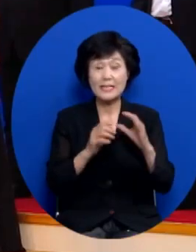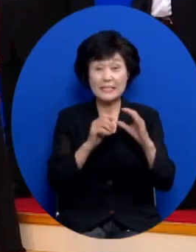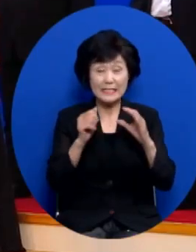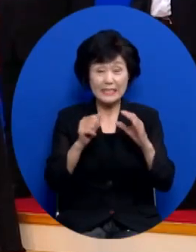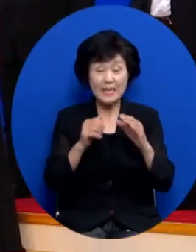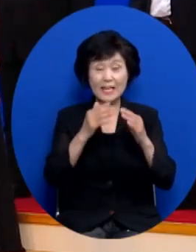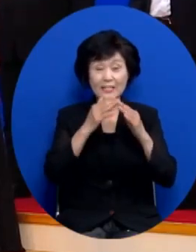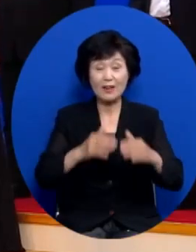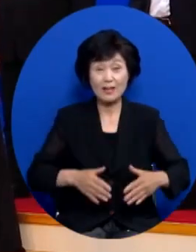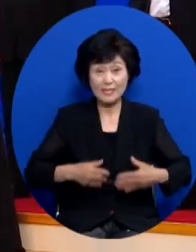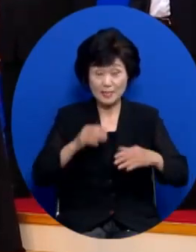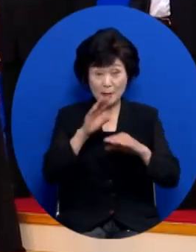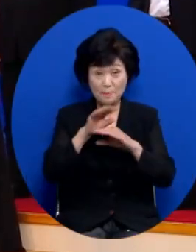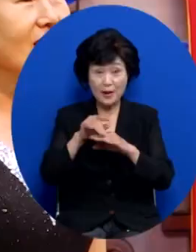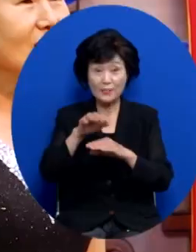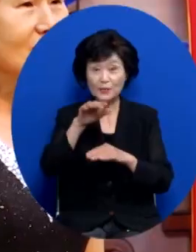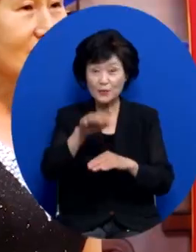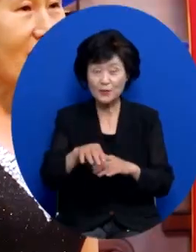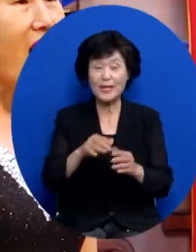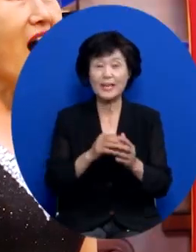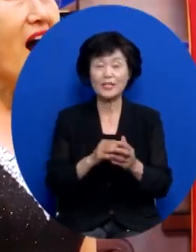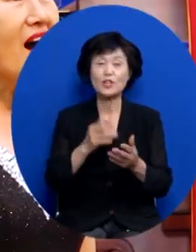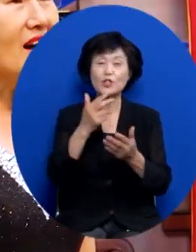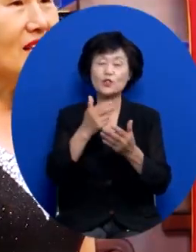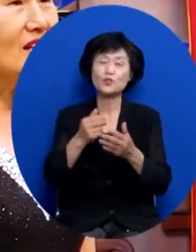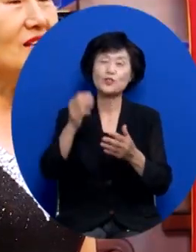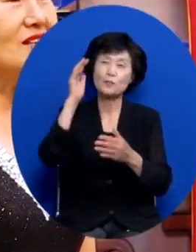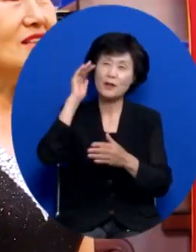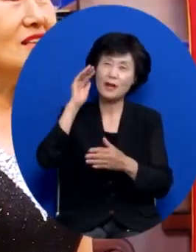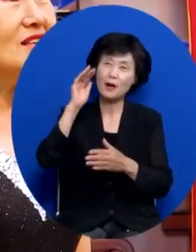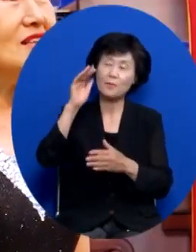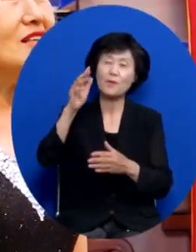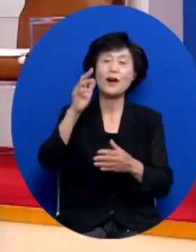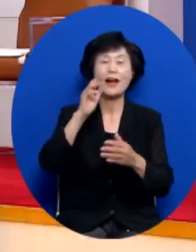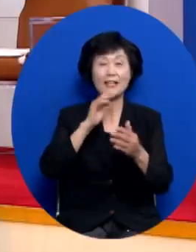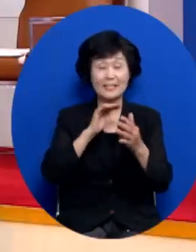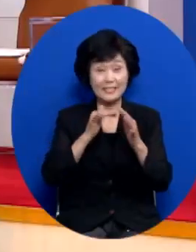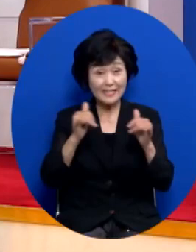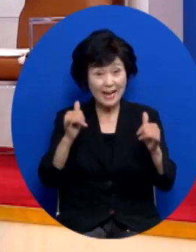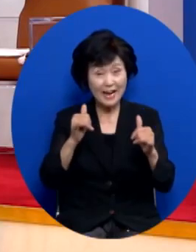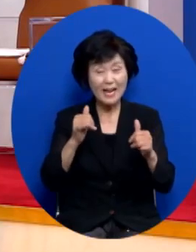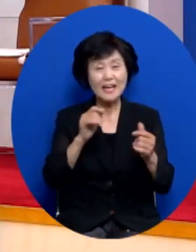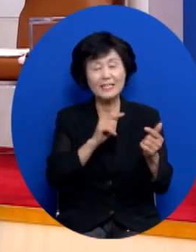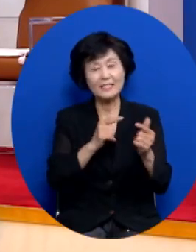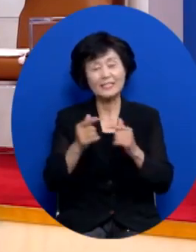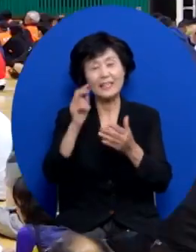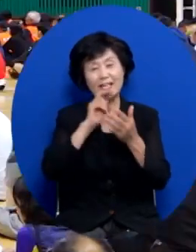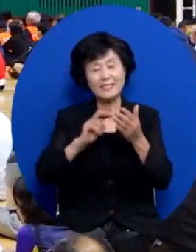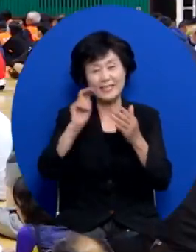합창단은 송축해 내 영혼과 주를 앙모하는 자 등의 찬양곡을 선사했습니다.